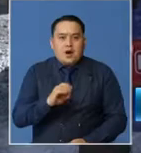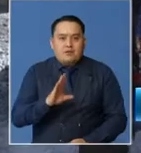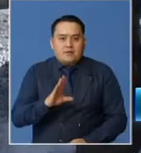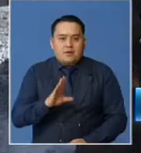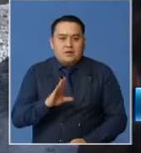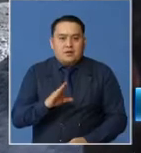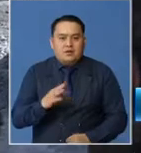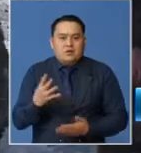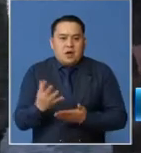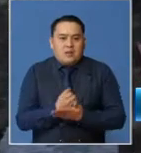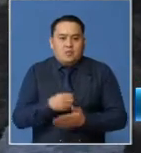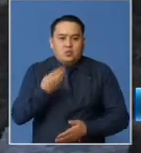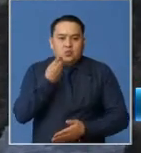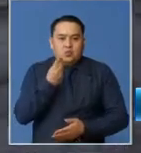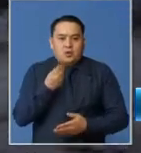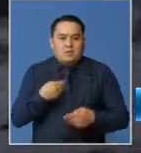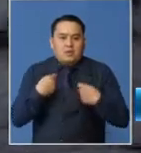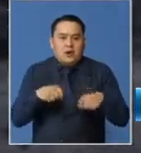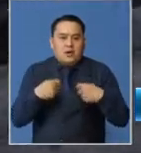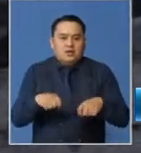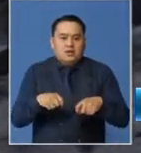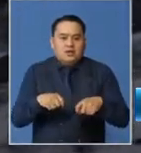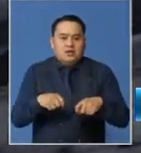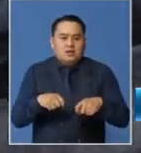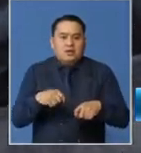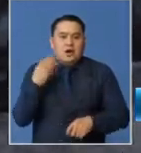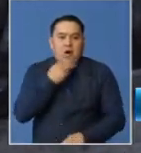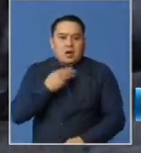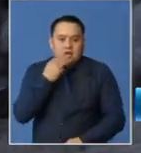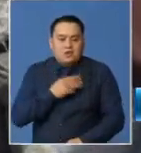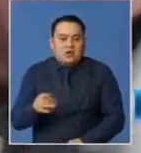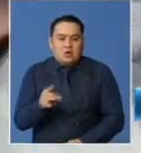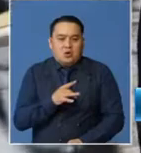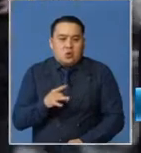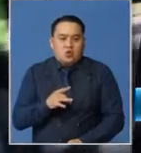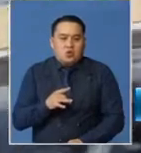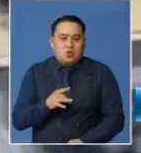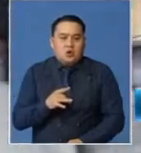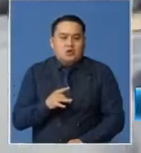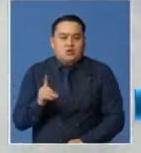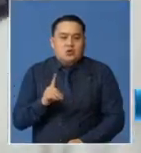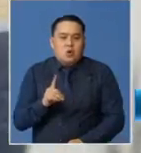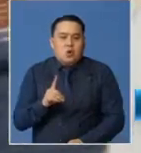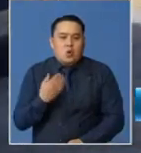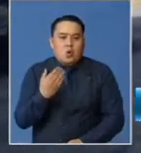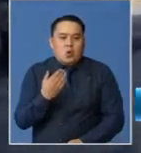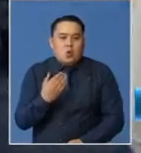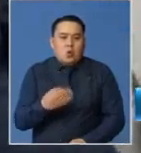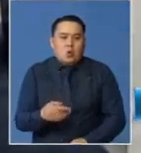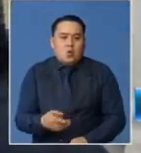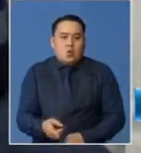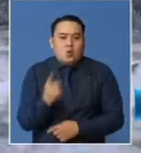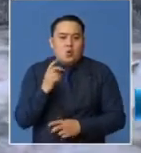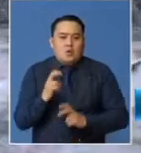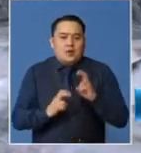района. Добычу мужчины намерены были сдать на рыбзавод Каратальского района. Но не тут-то было. Теперь, конечно же, улов на